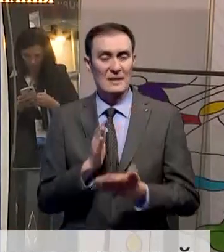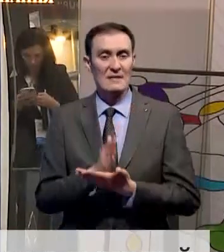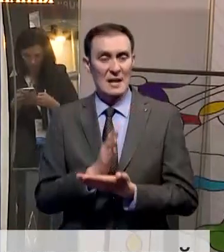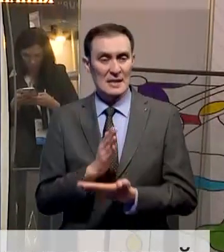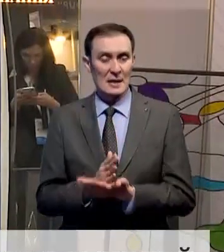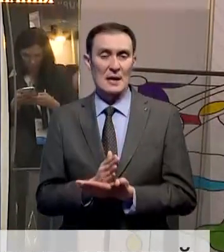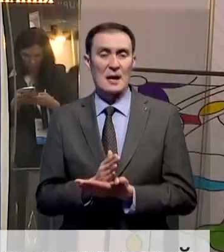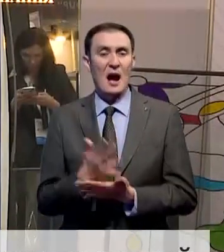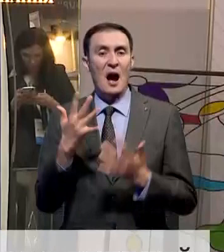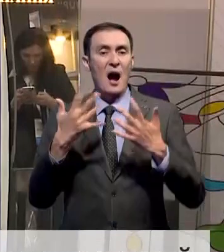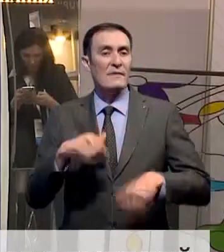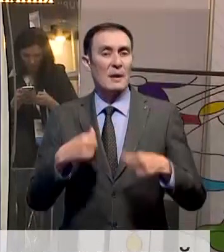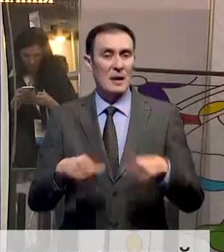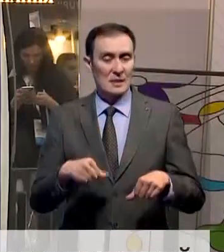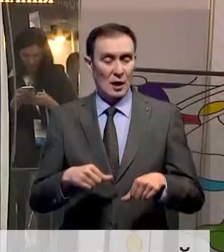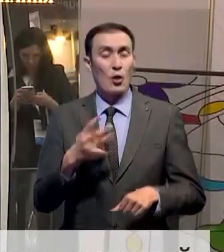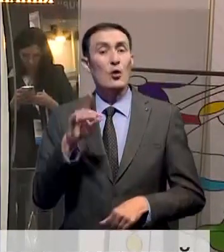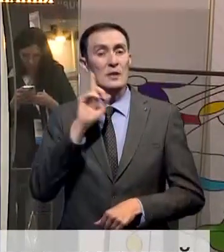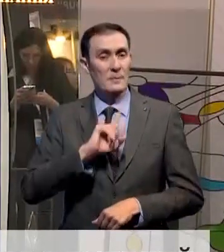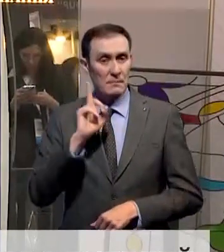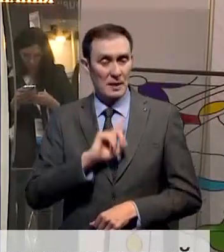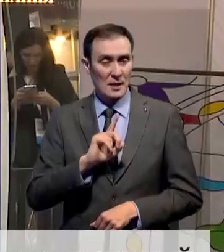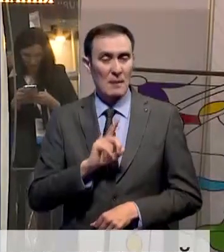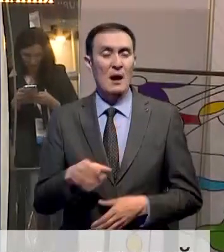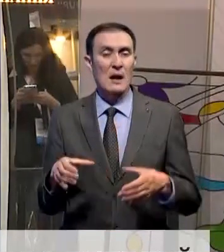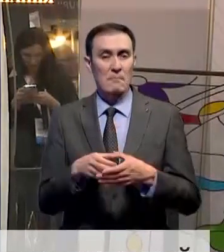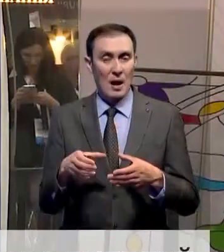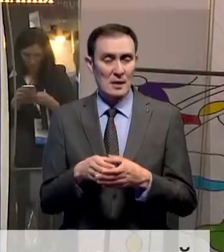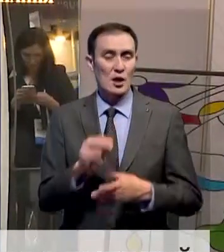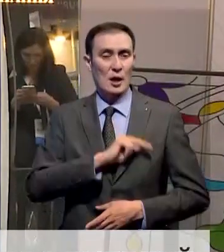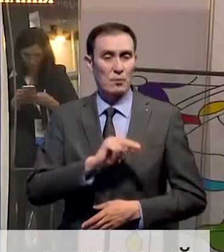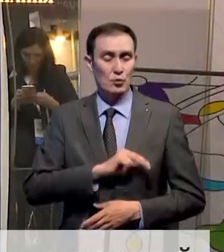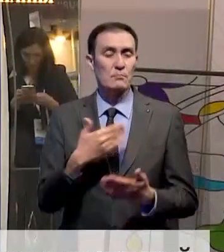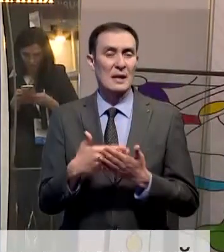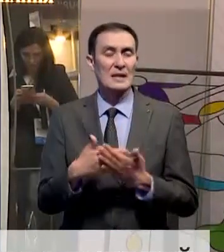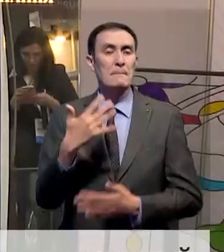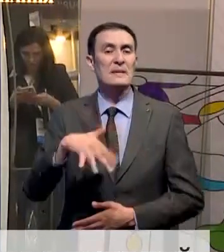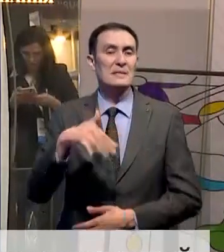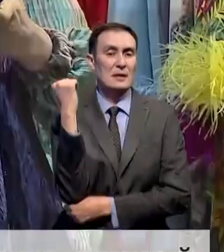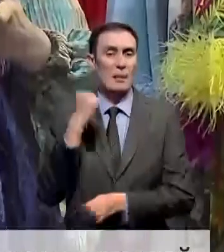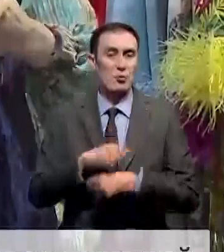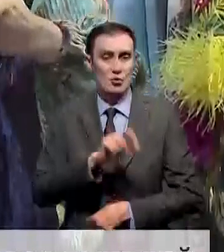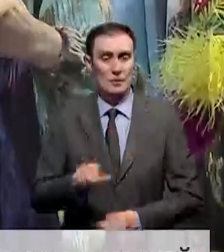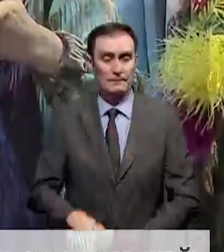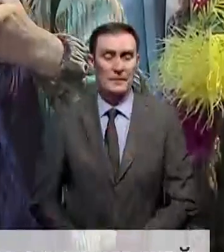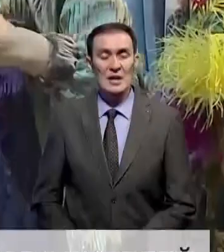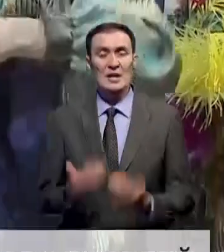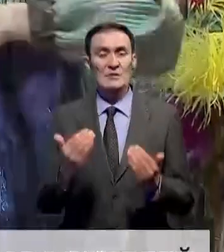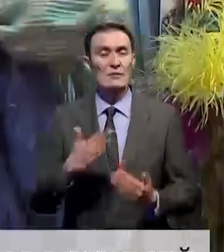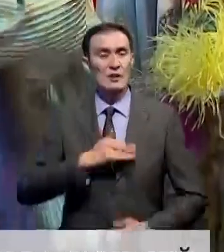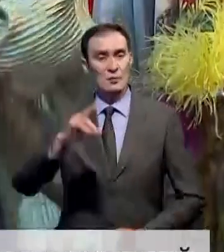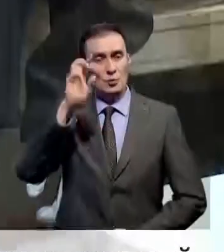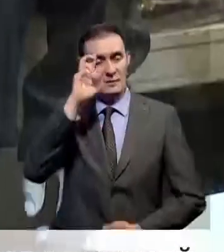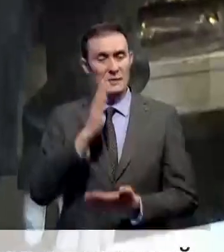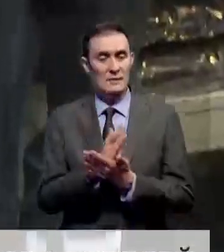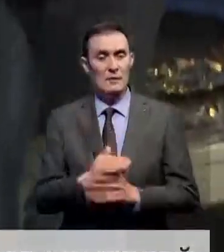является автоматизированной, но тем не менее в компании трудятся порядка 50 человек. Сегодня в нашей стране